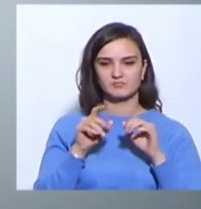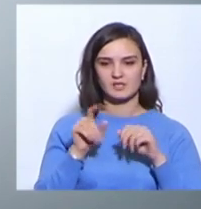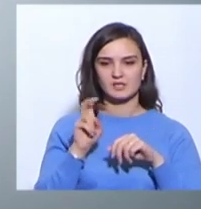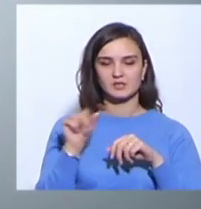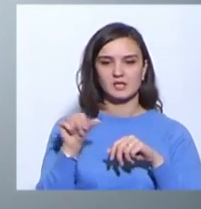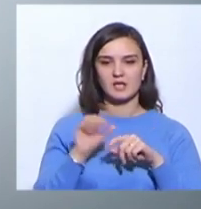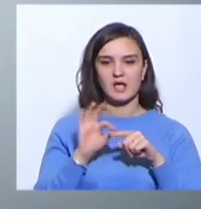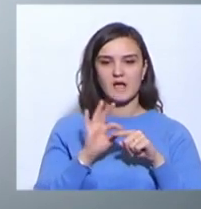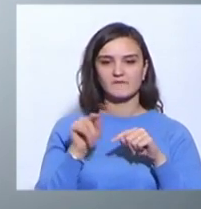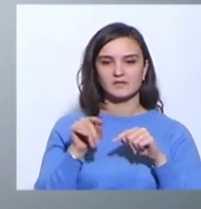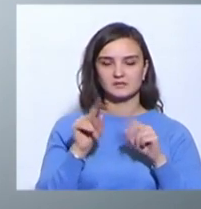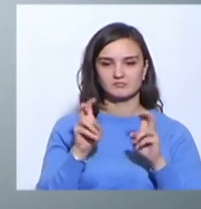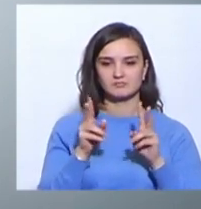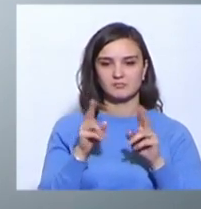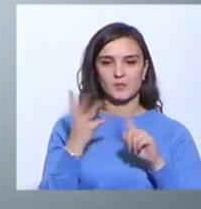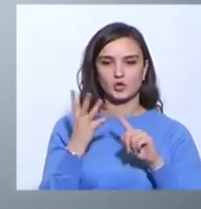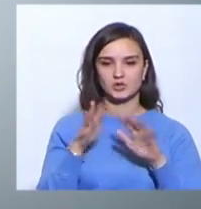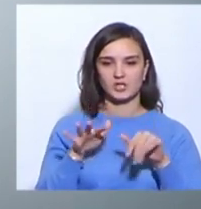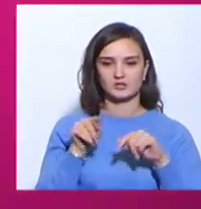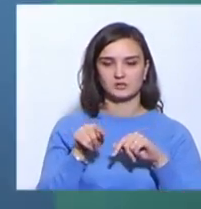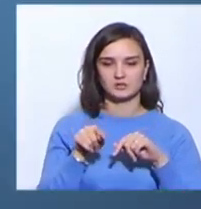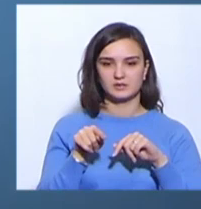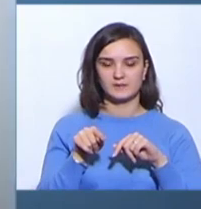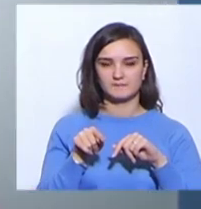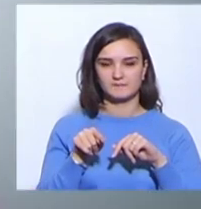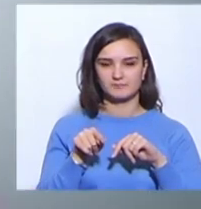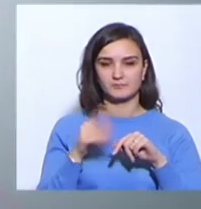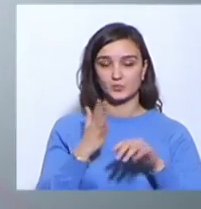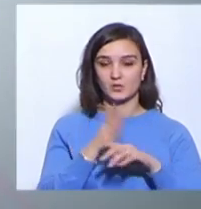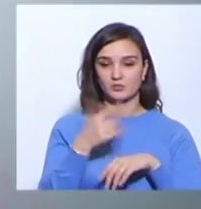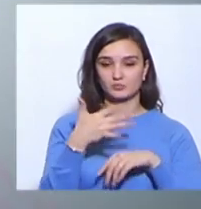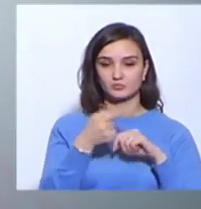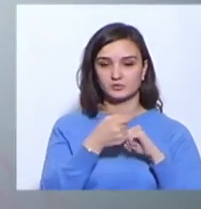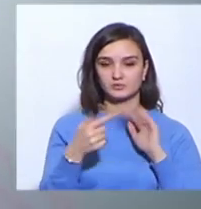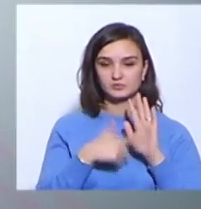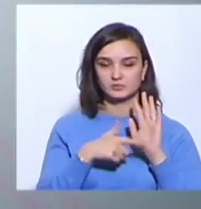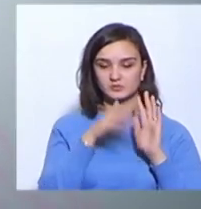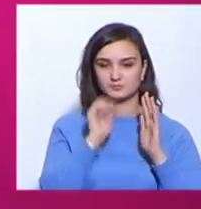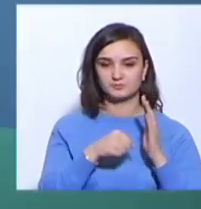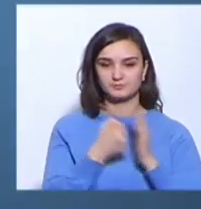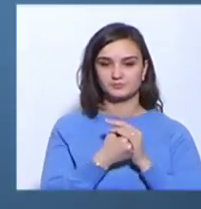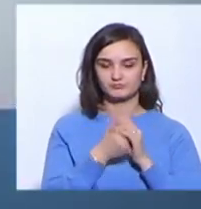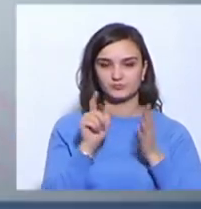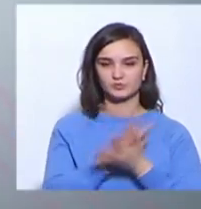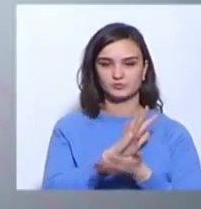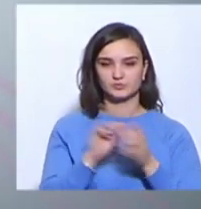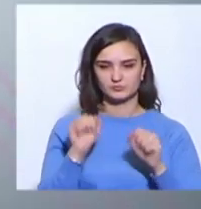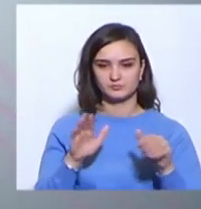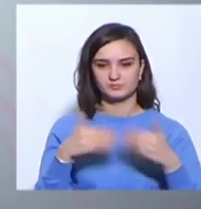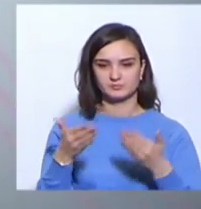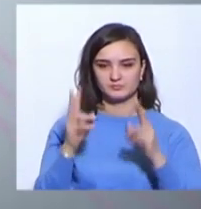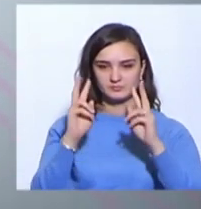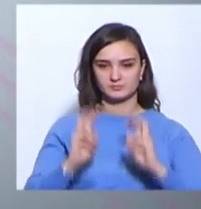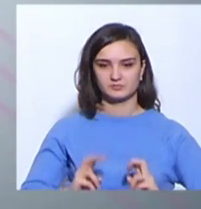შორის გავრცელების თვალსაზრისით მეოთხე ადგილს იკავებს. თუ ხარ 50-დან 70 წლის ჩათვლით, უფასოდ ჩაიტარე მსხვილი